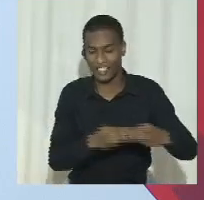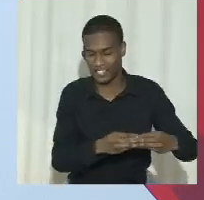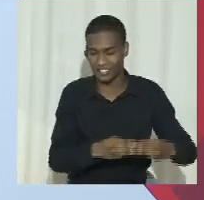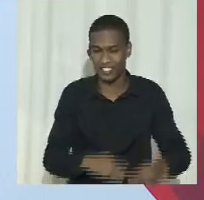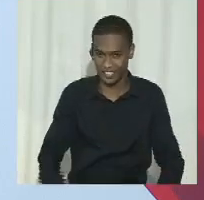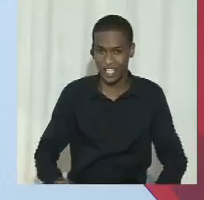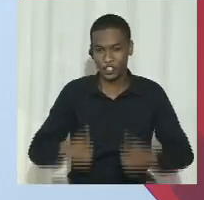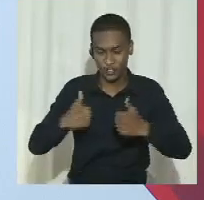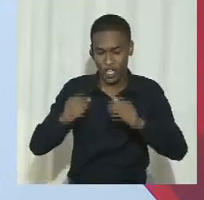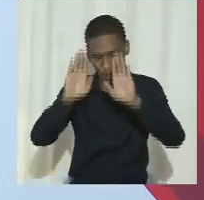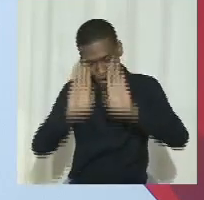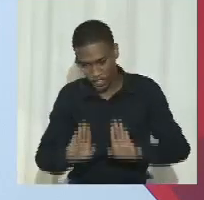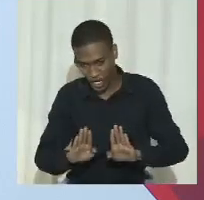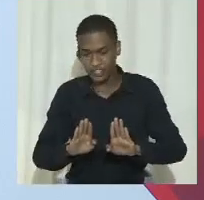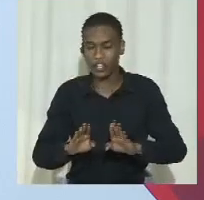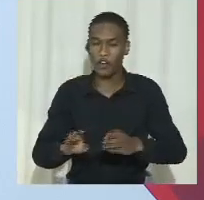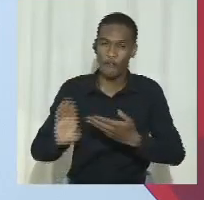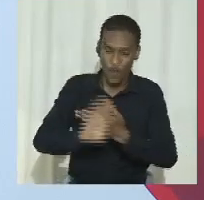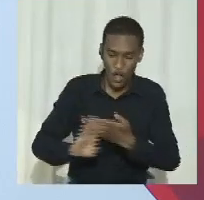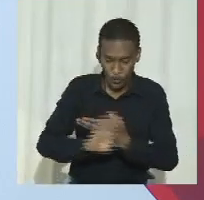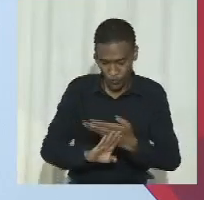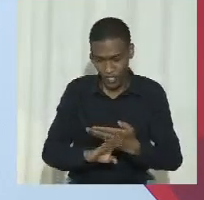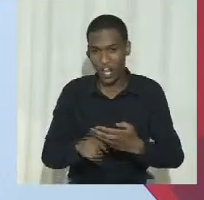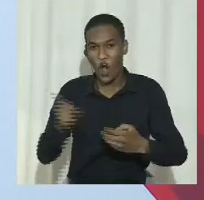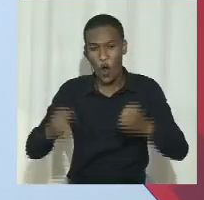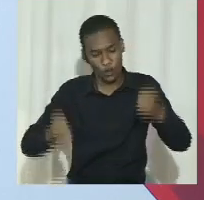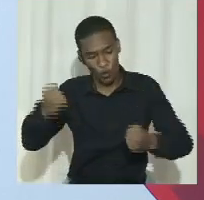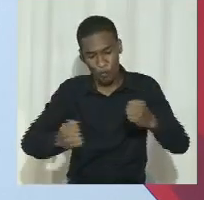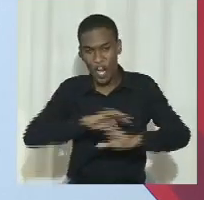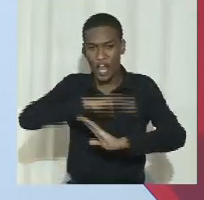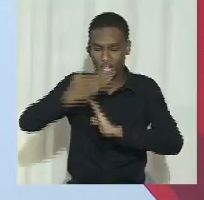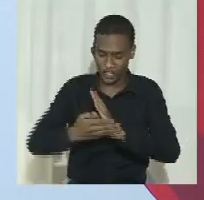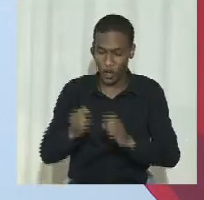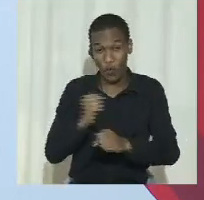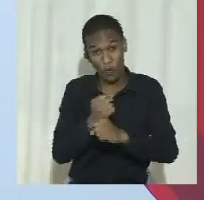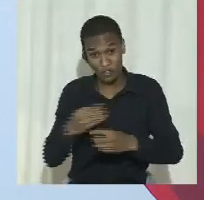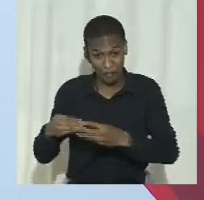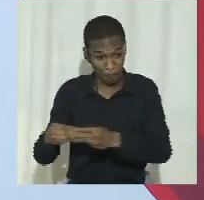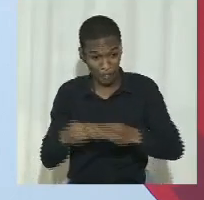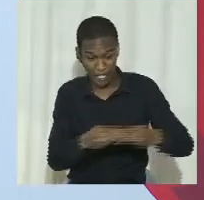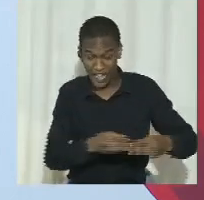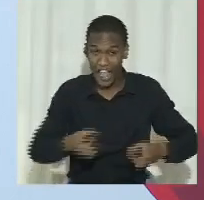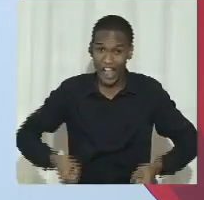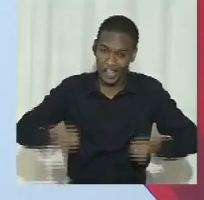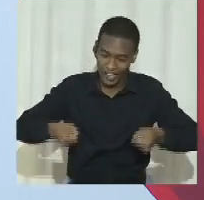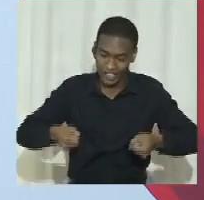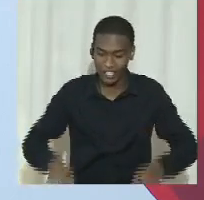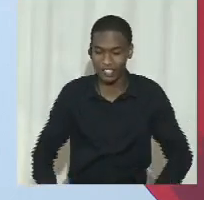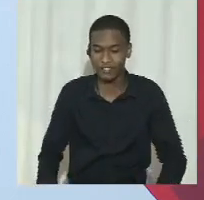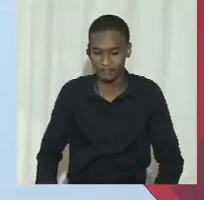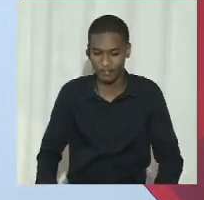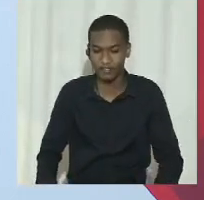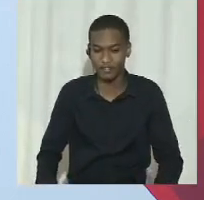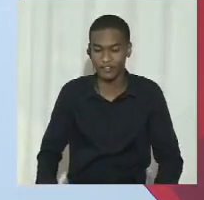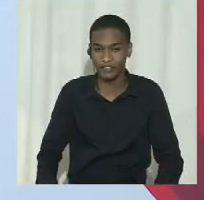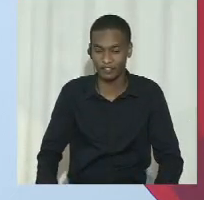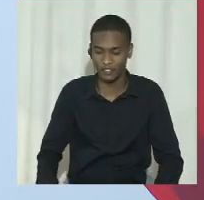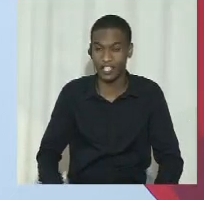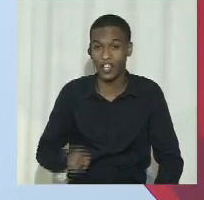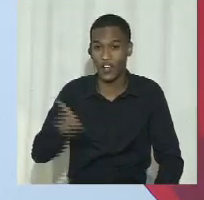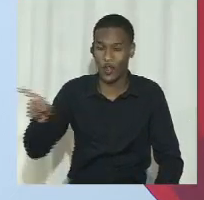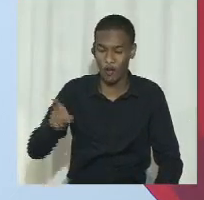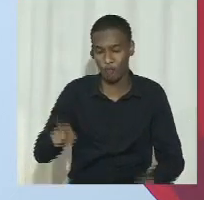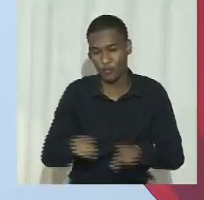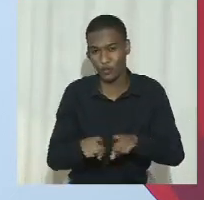voatondro ny lalàna ny fiarakodia rehetra manao ny asa fitanterana entana. Manan-kery ihany koa io ho an'ireo